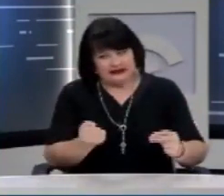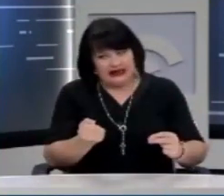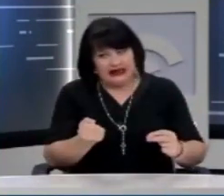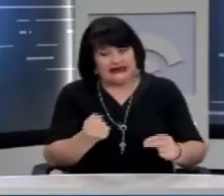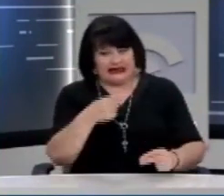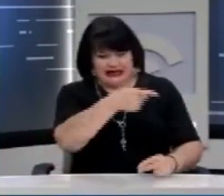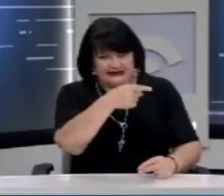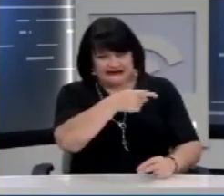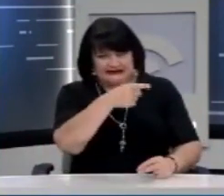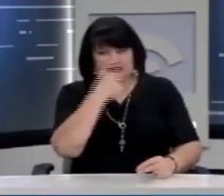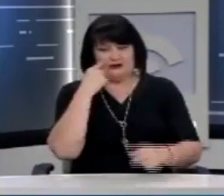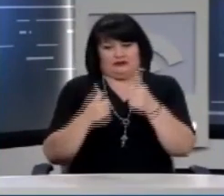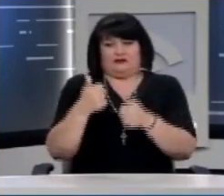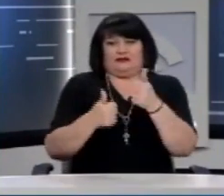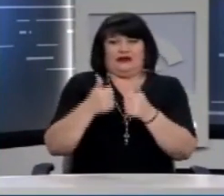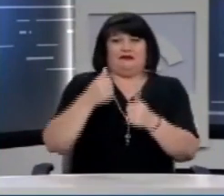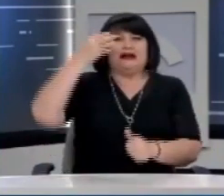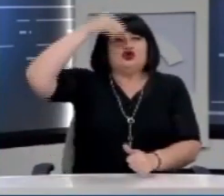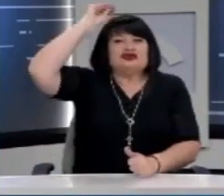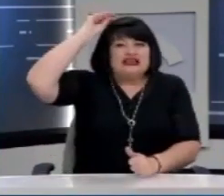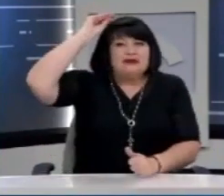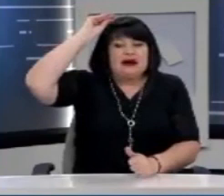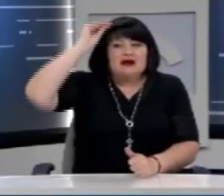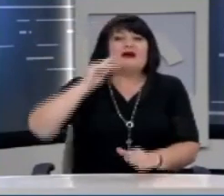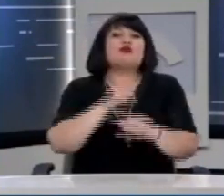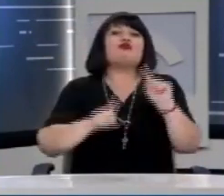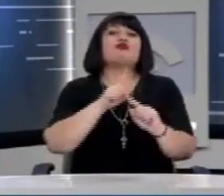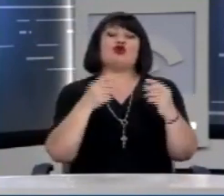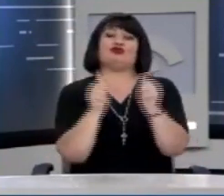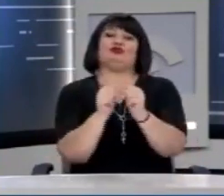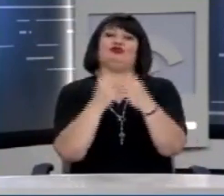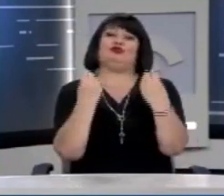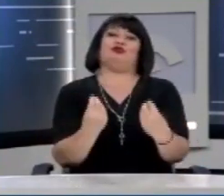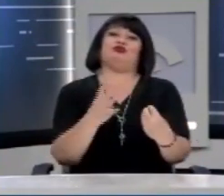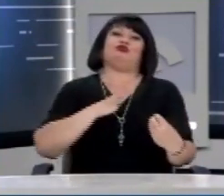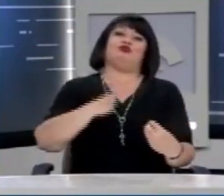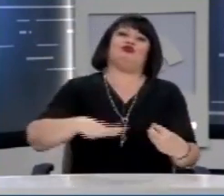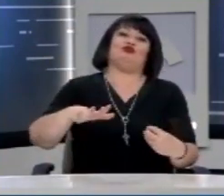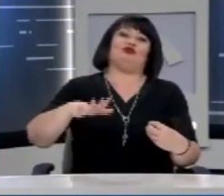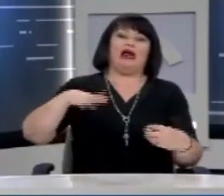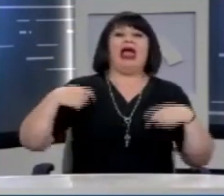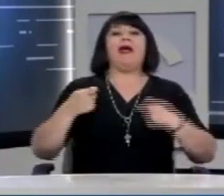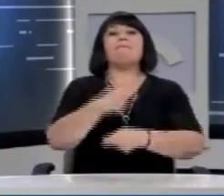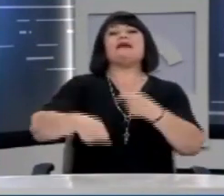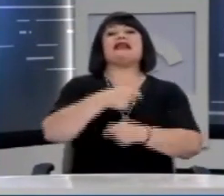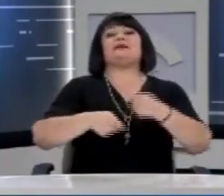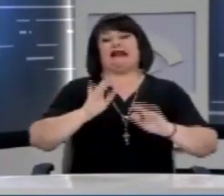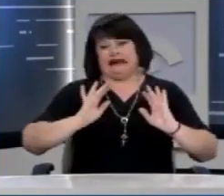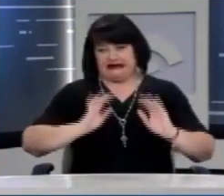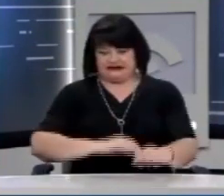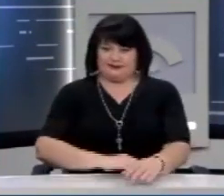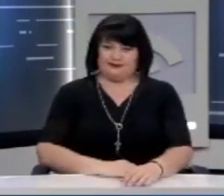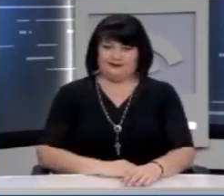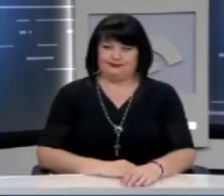σας, διαγωνίζεστε με τον κύριο Τσίπρα για το ποιος είναι ο φιλικότερος προς τους μεγάλους επιχειρηματικούς